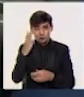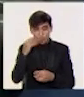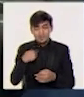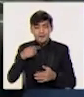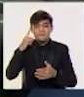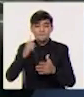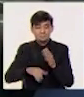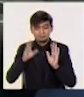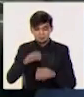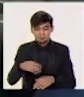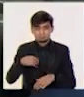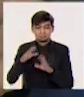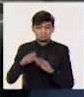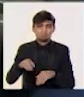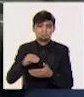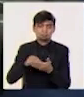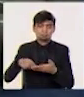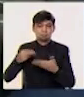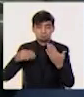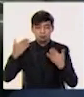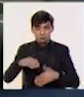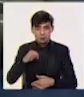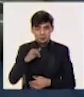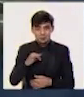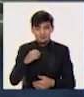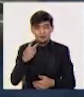сеніп оформить жердім. А бірақтан олар